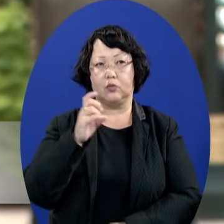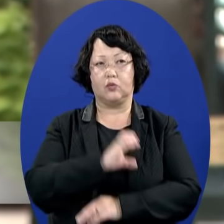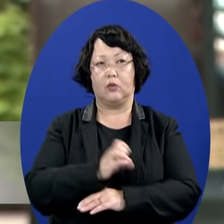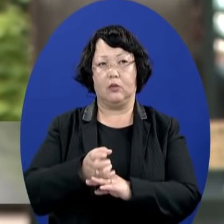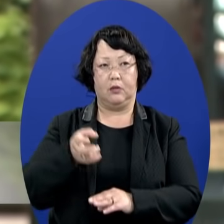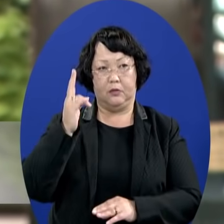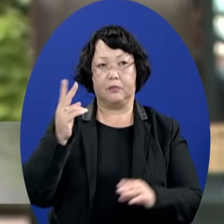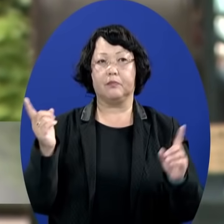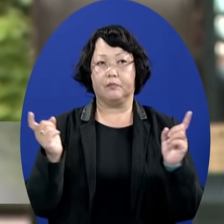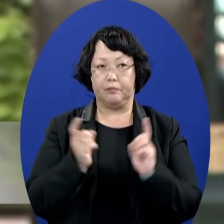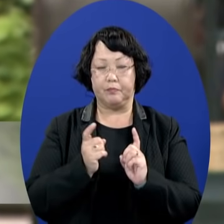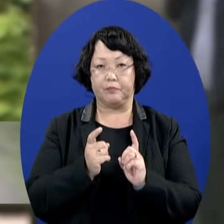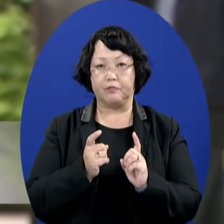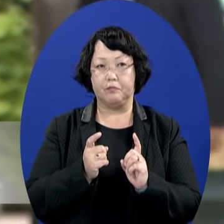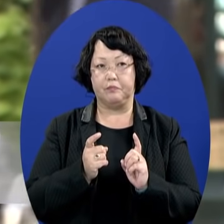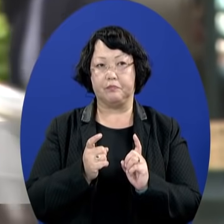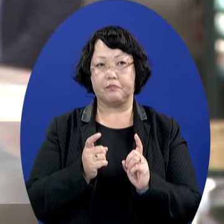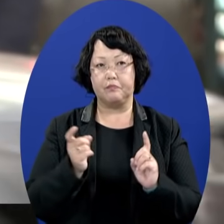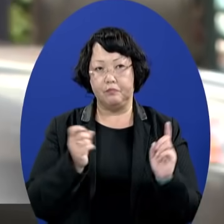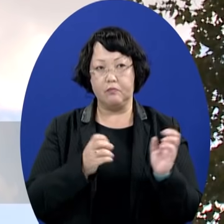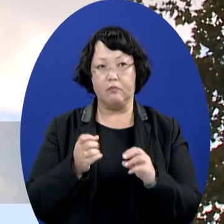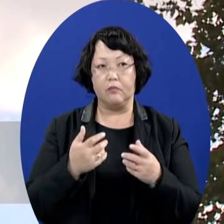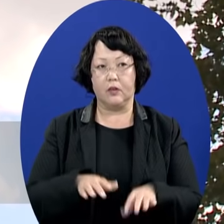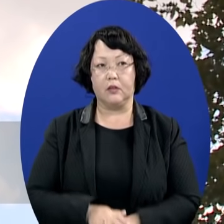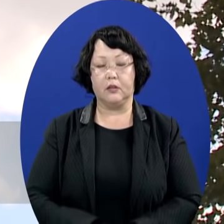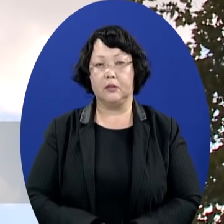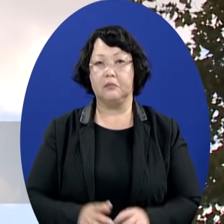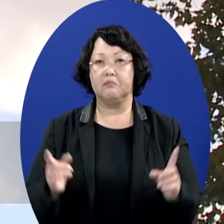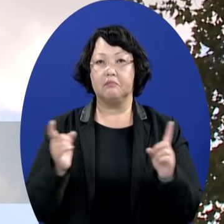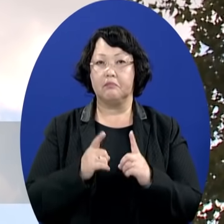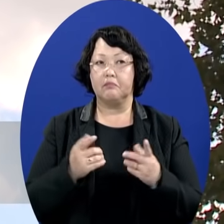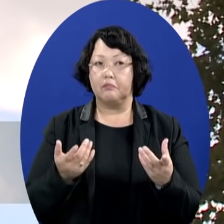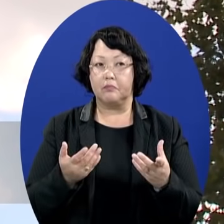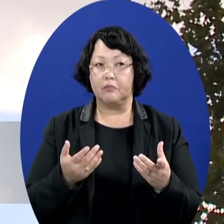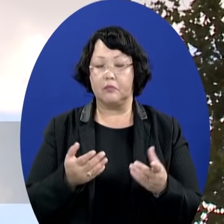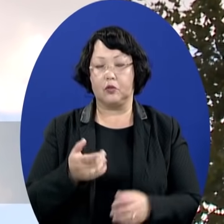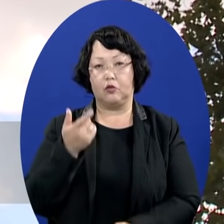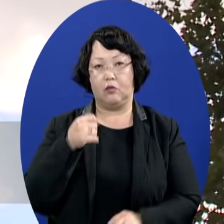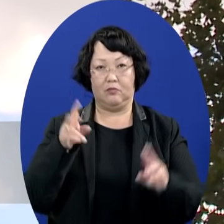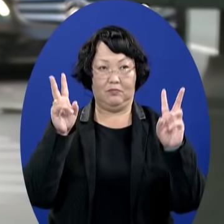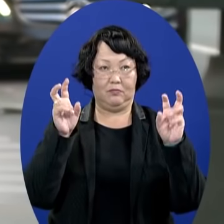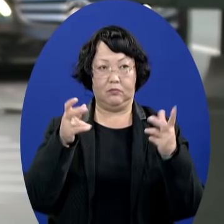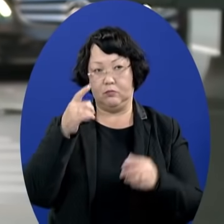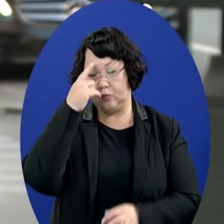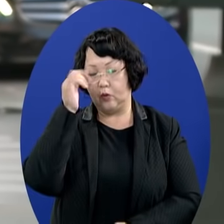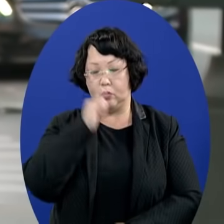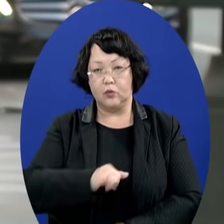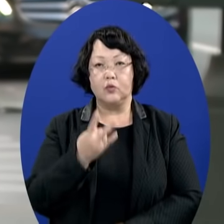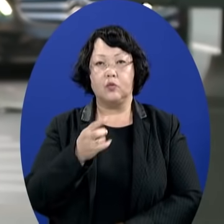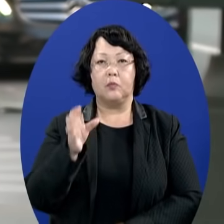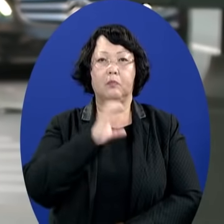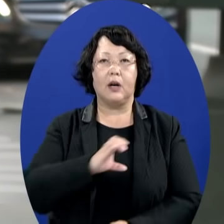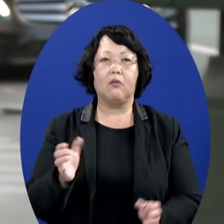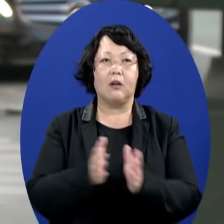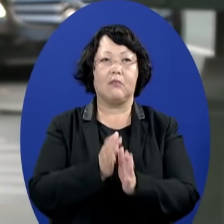захирал Джефри Сакс нартай хоёр талт уулзалтууд хийлээ. За энэ хоёр талт уулзалтуудын хүрээнд Монгол улс болон нэгдсэн үндэсний байгууллагын